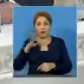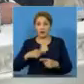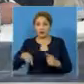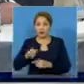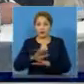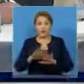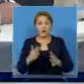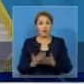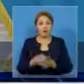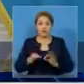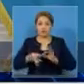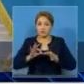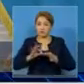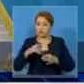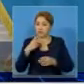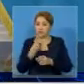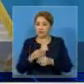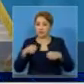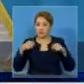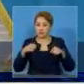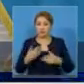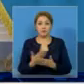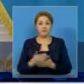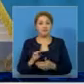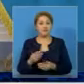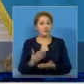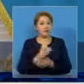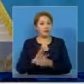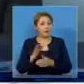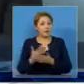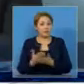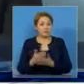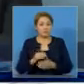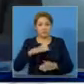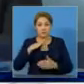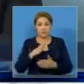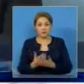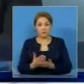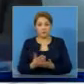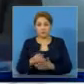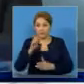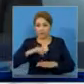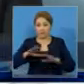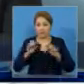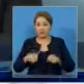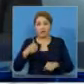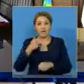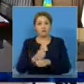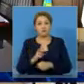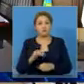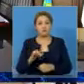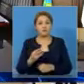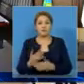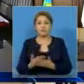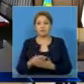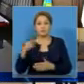өткен жоқ. Бірақ қиындықтарға қарамастан сауда саттық, инвестиция тарту тетіктері жетілдіре береді. Мемлекет басшысы Қасым-Жомарт Тоқаевтың